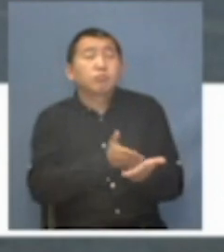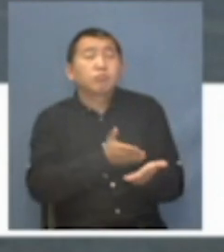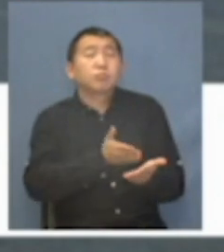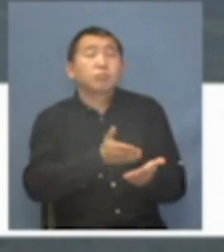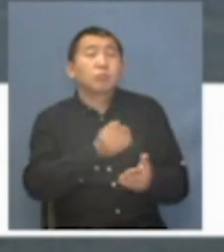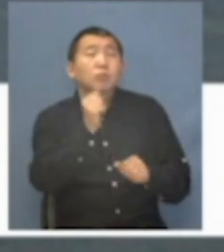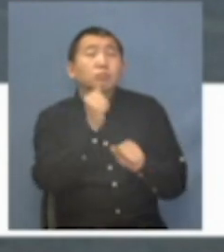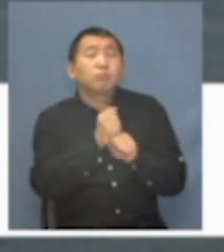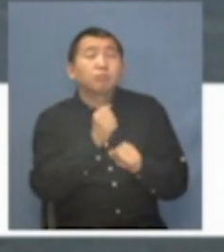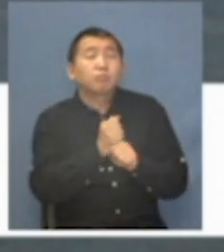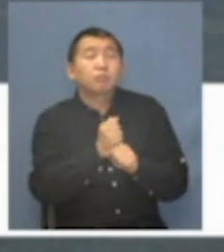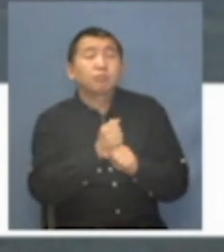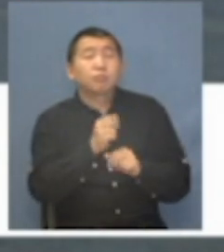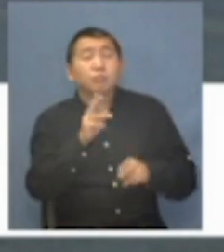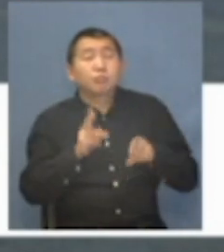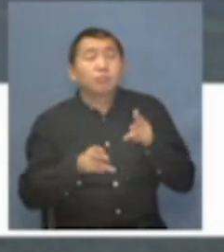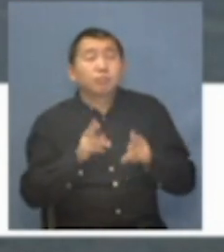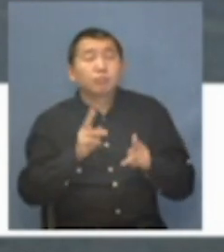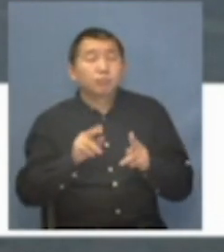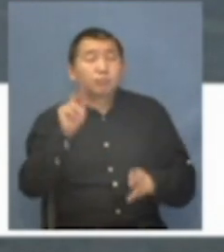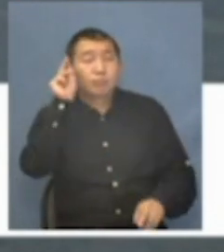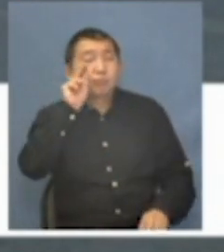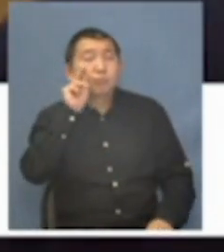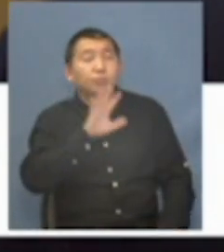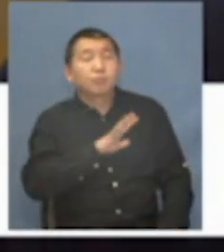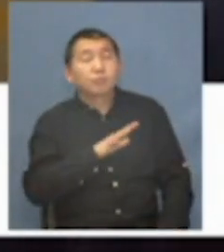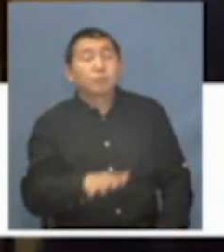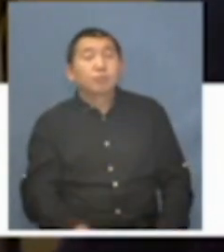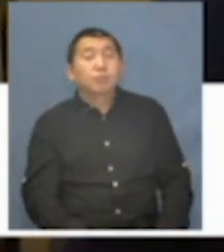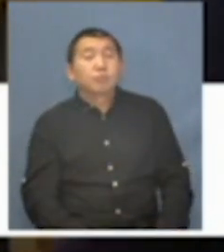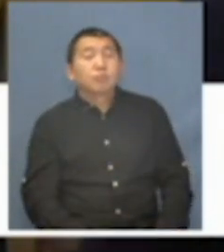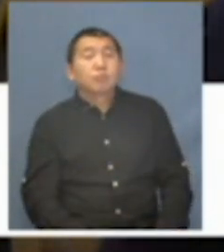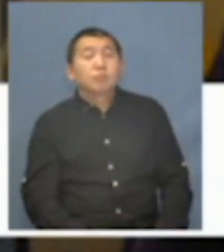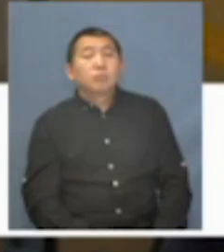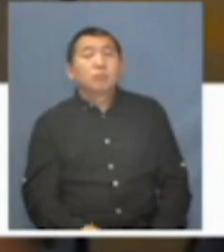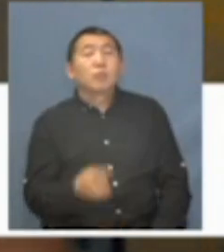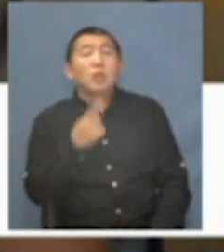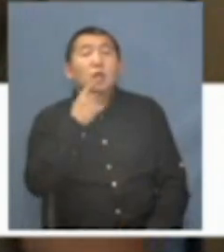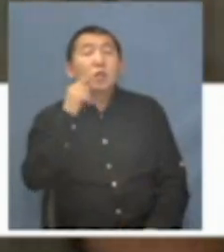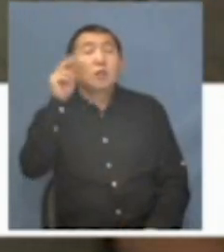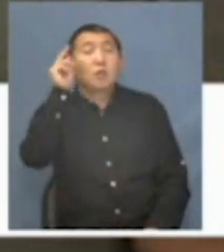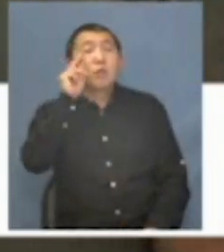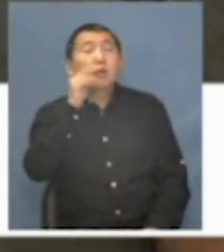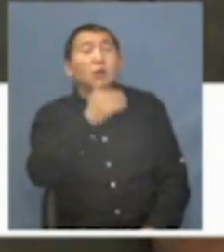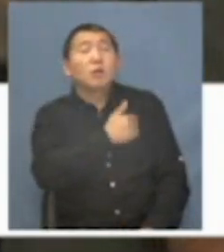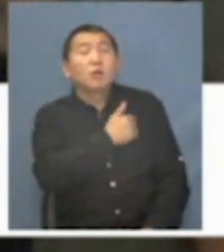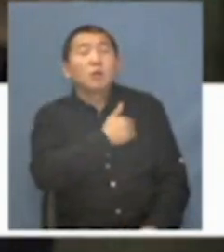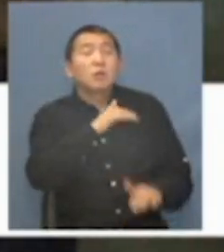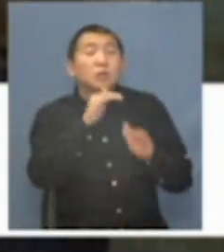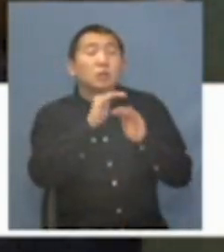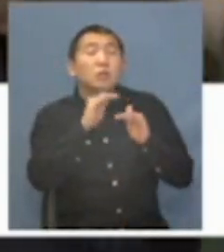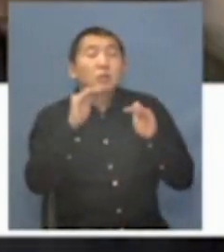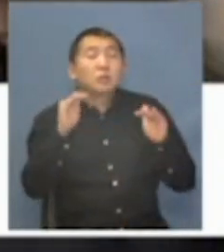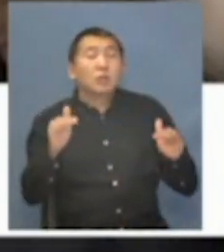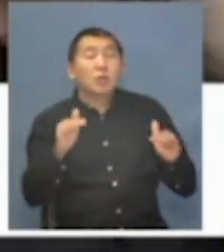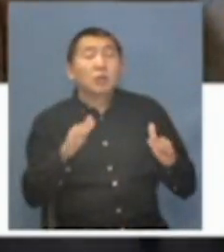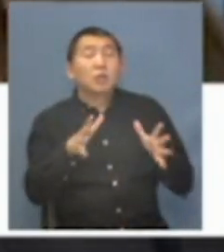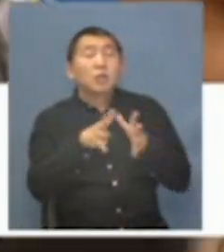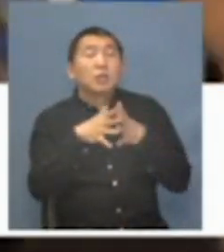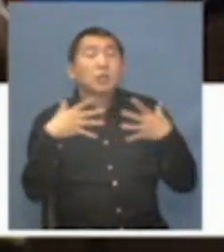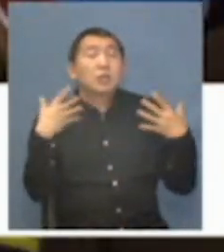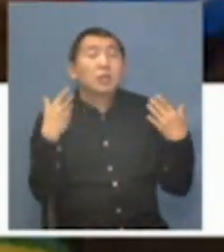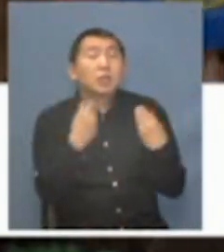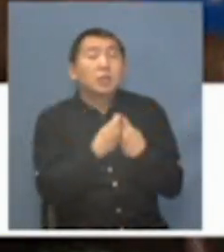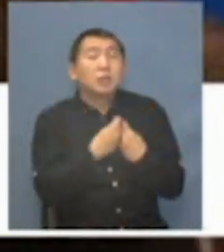шпармақ жасауды үйрендім. Тіл үйренем деген балаларды құшақ жая қарсы алған Қонақжай отбасының иелері